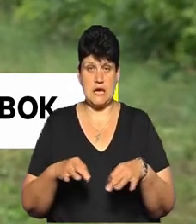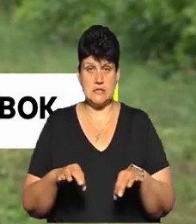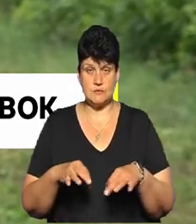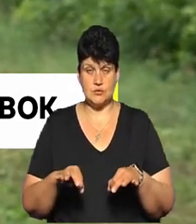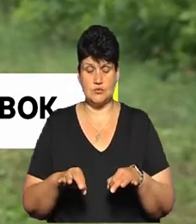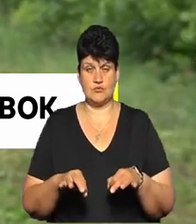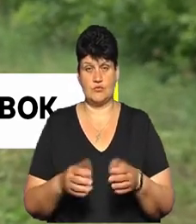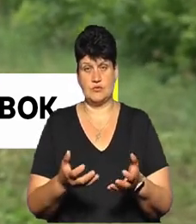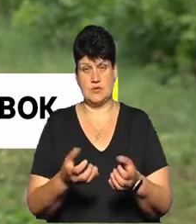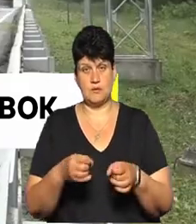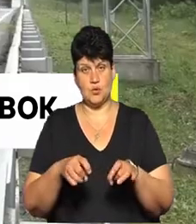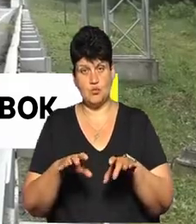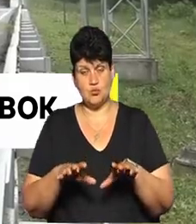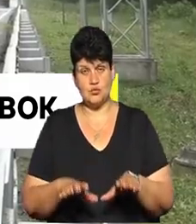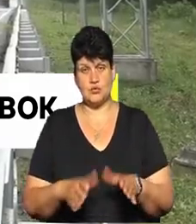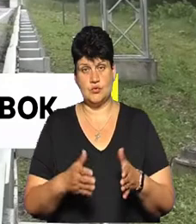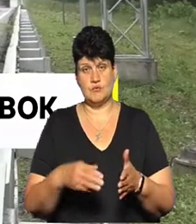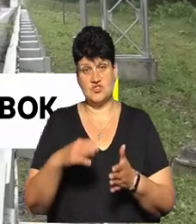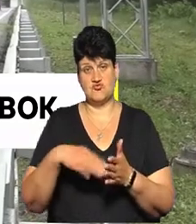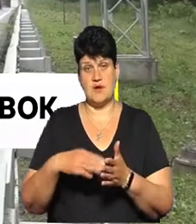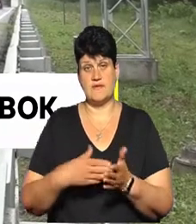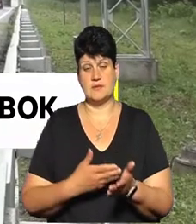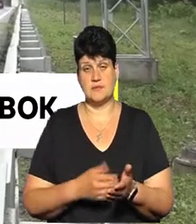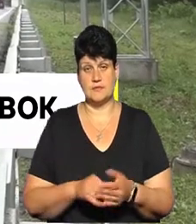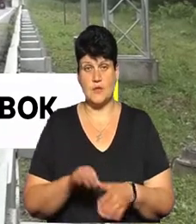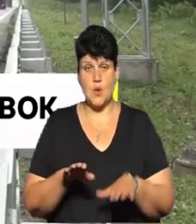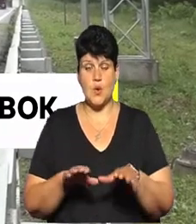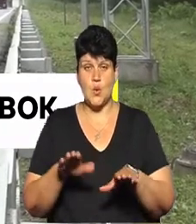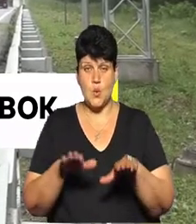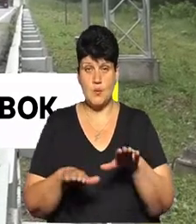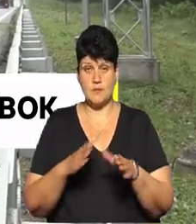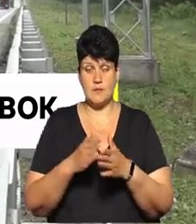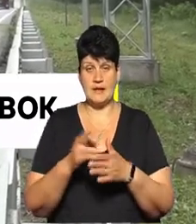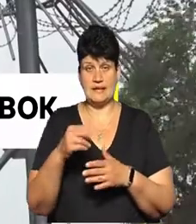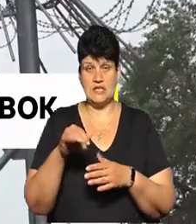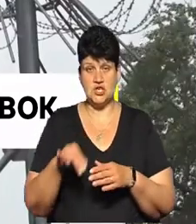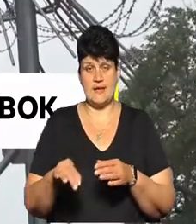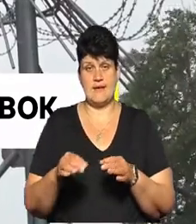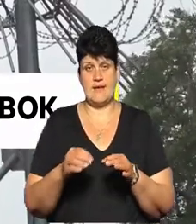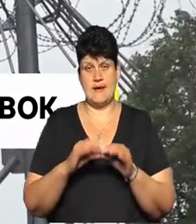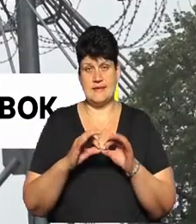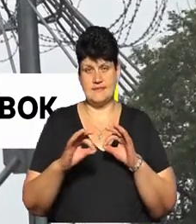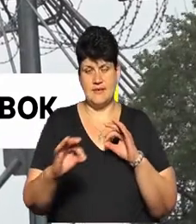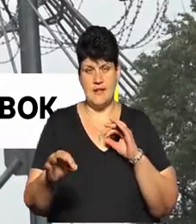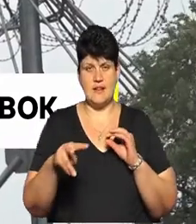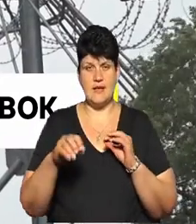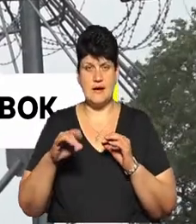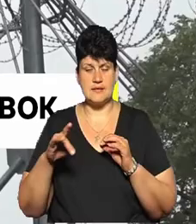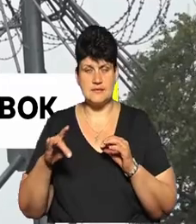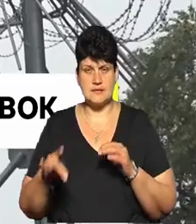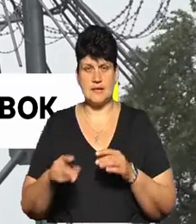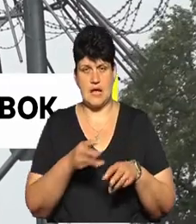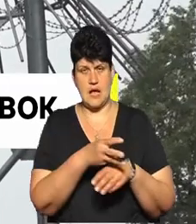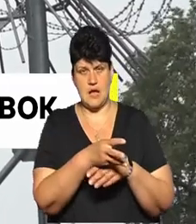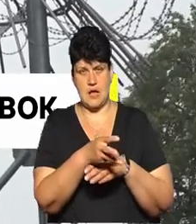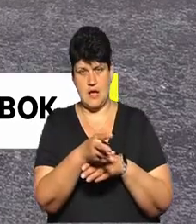постанови із встановленими штрафами. Комплекс складається із датчиків на асфальті, лазера, який вимірює габарити вантажівки, та камер, які фіксують